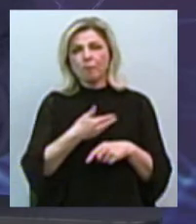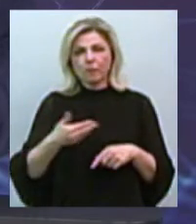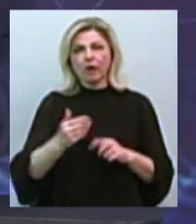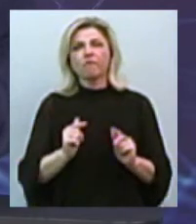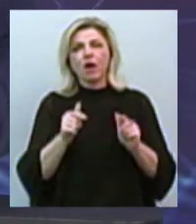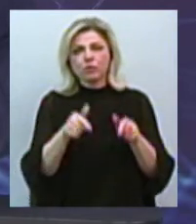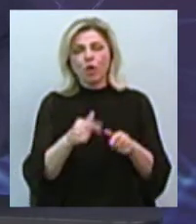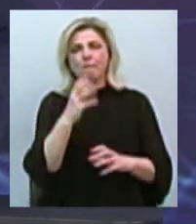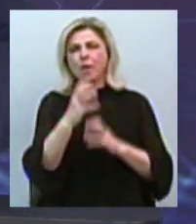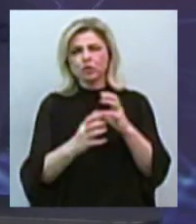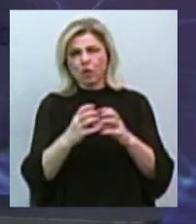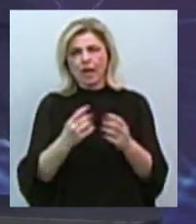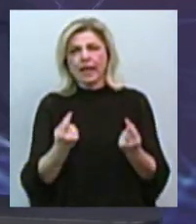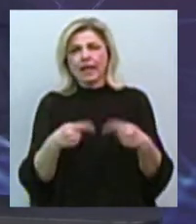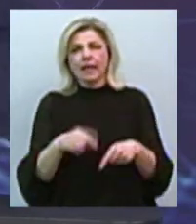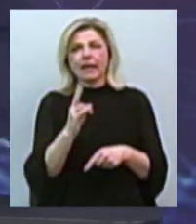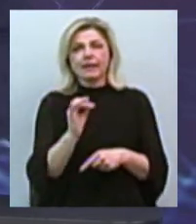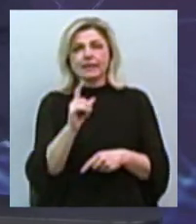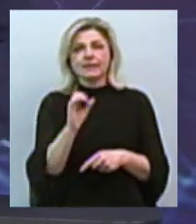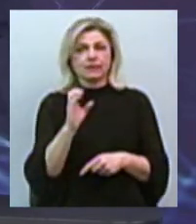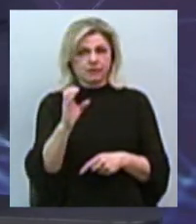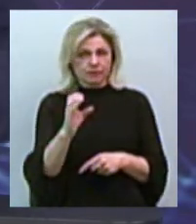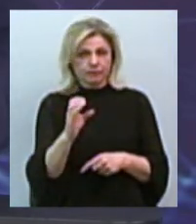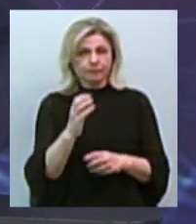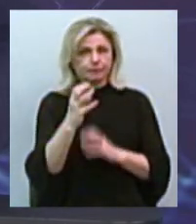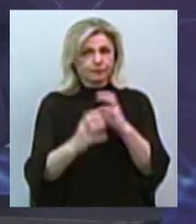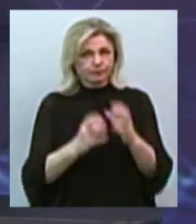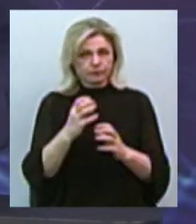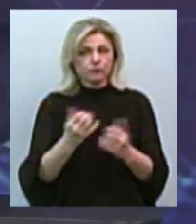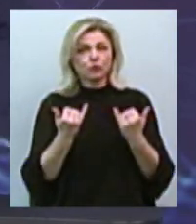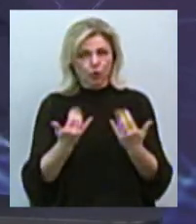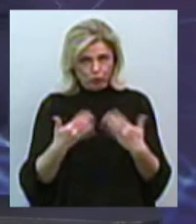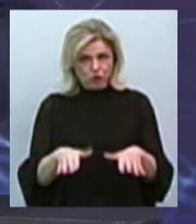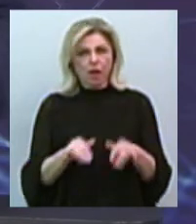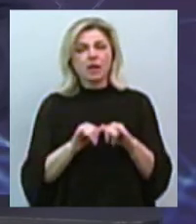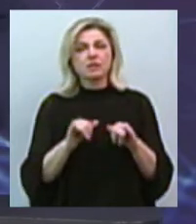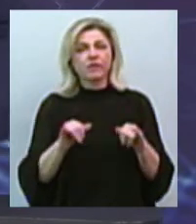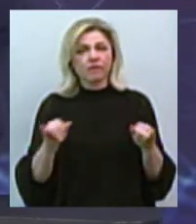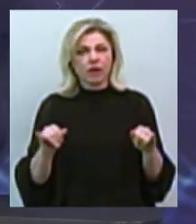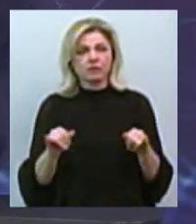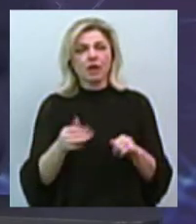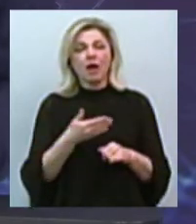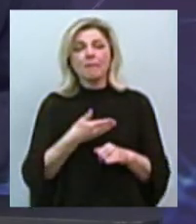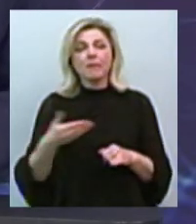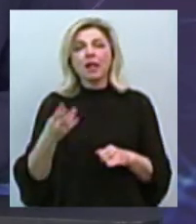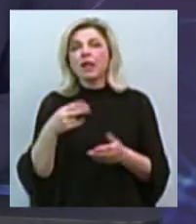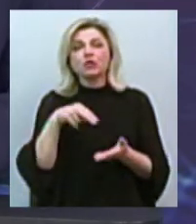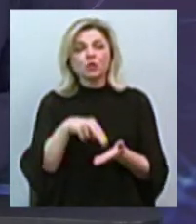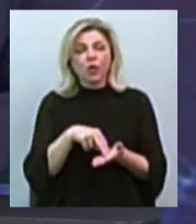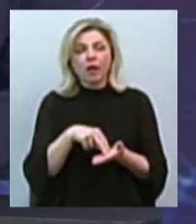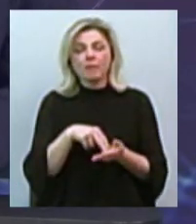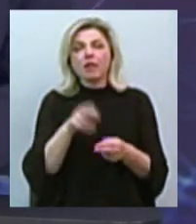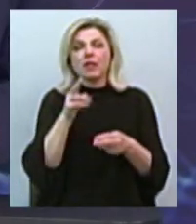полноценный международный экономический кризис, который сейчас уже развивается. То есть он уже, мы не стоим уже на грани, вот на